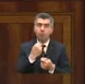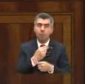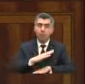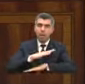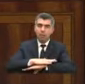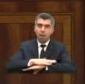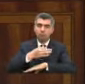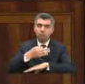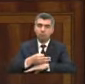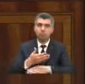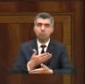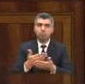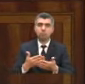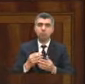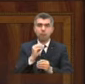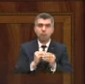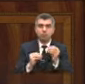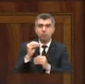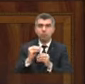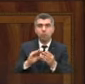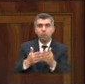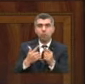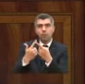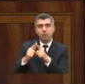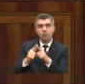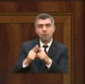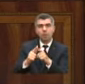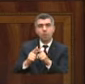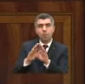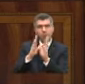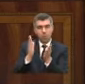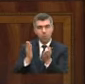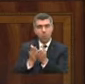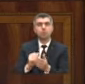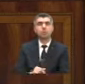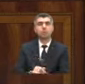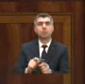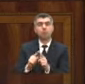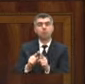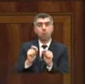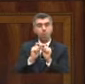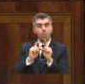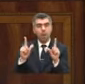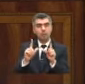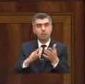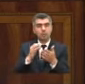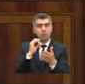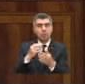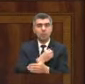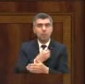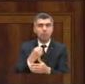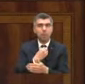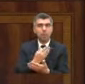في إطار الرفع من كل رهانات هذا الورش في شموليته وفي تحديد ركنه الأساسي المتعلق بالصحة